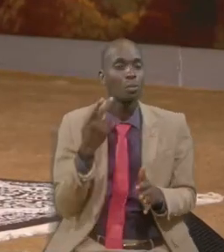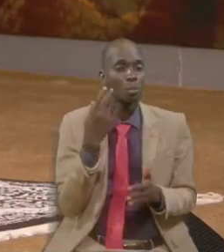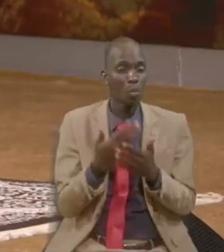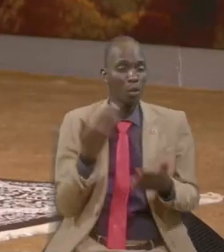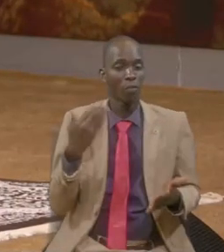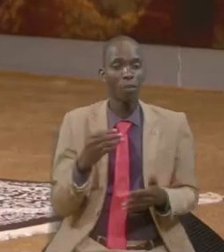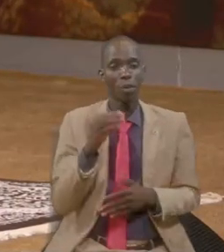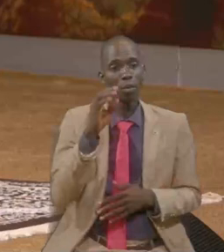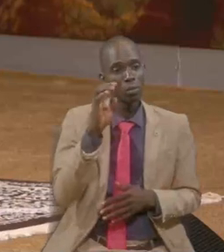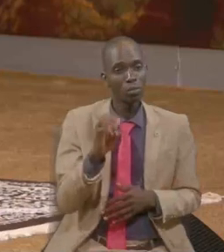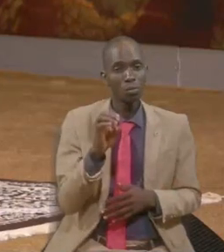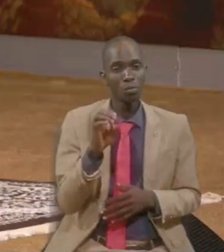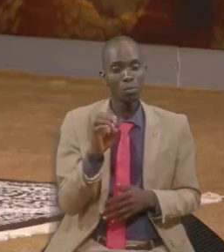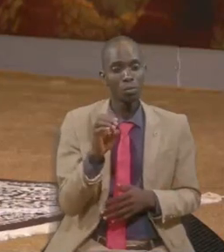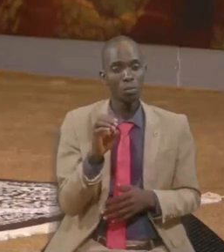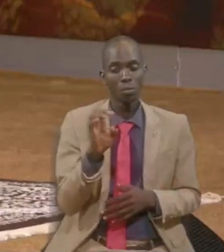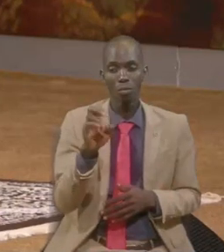enlèvement, il avait reçu